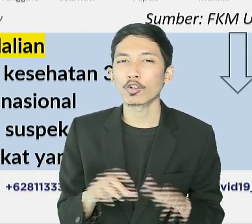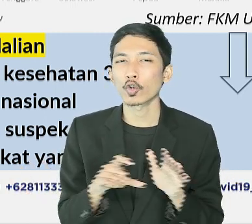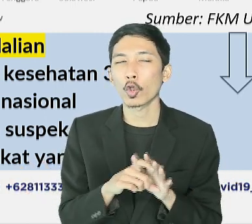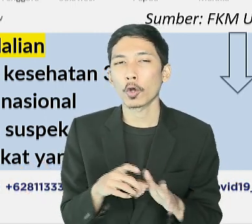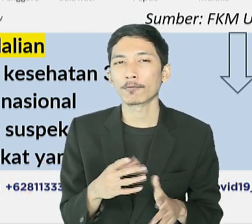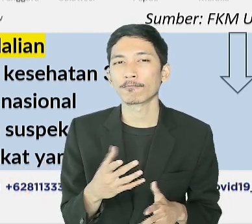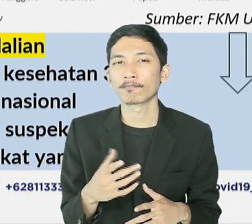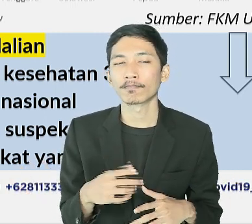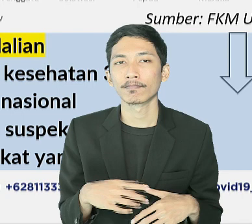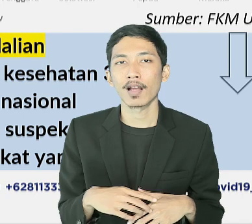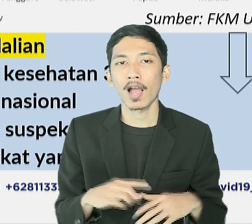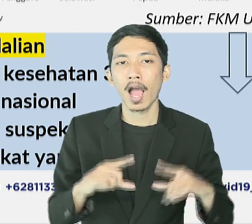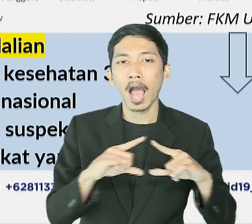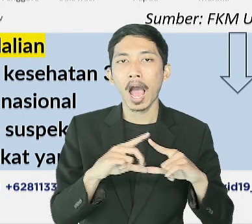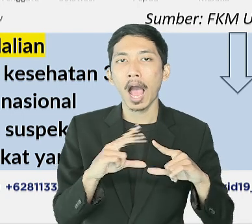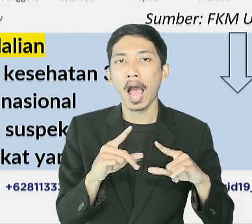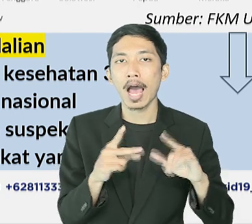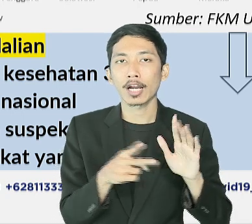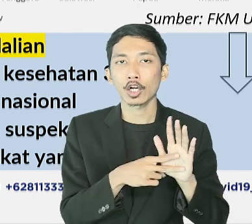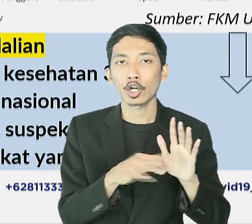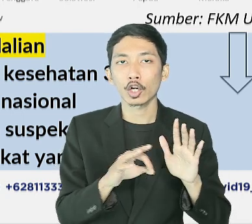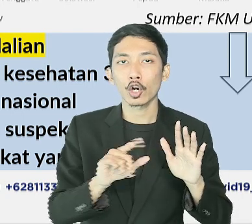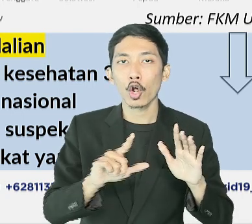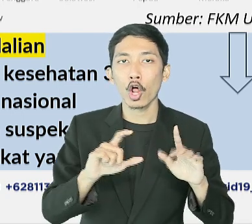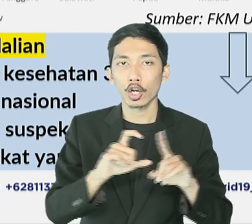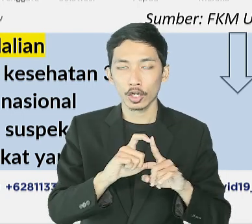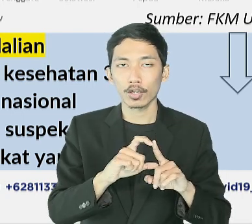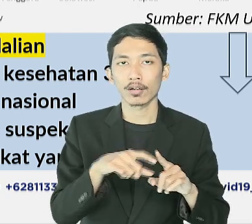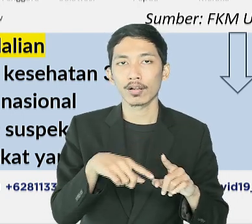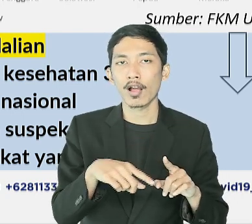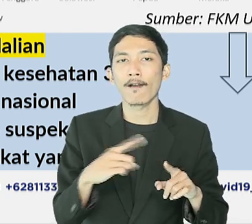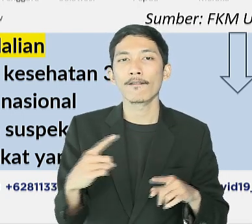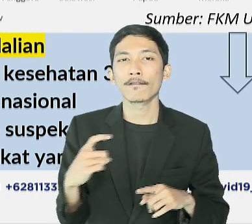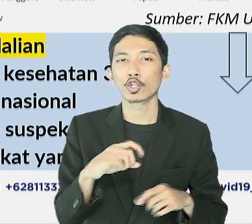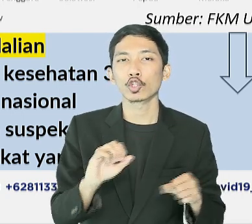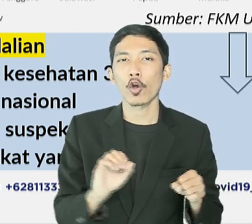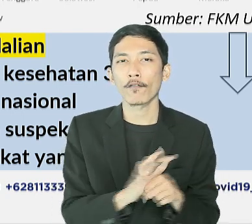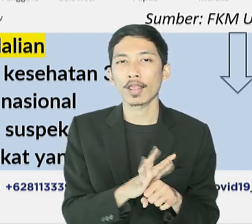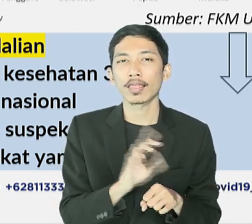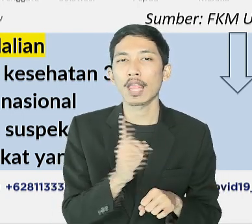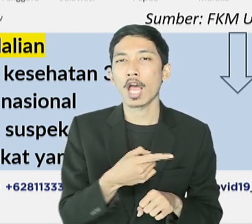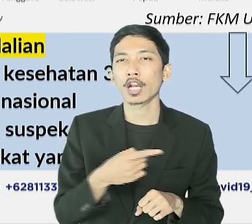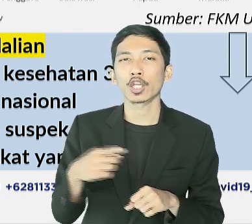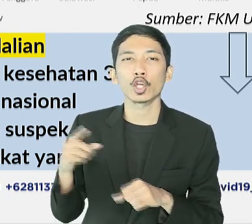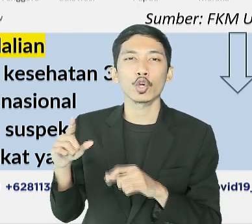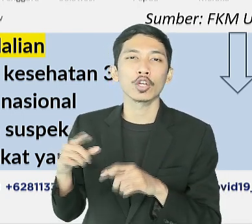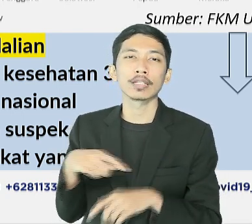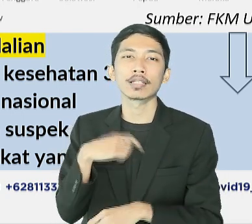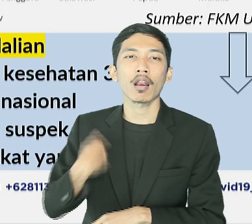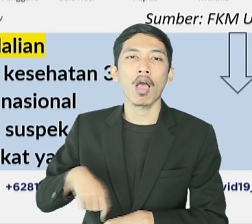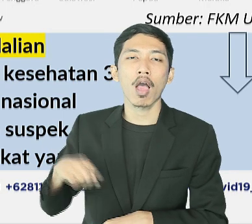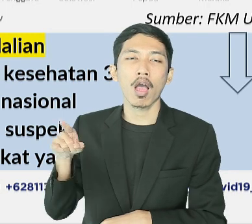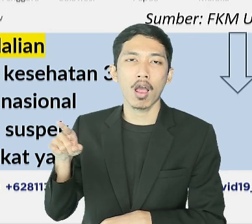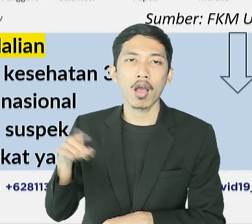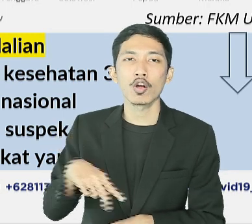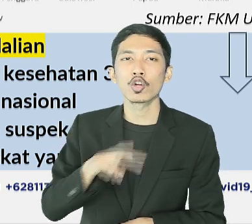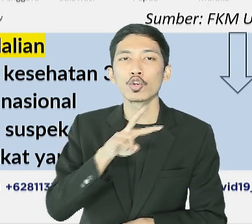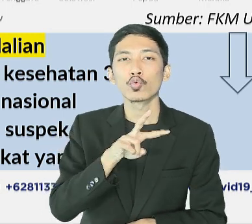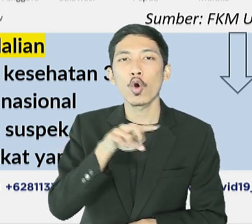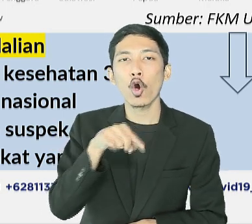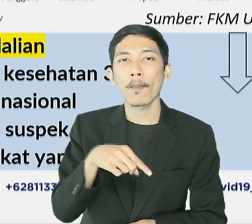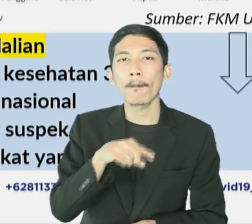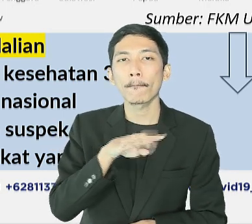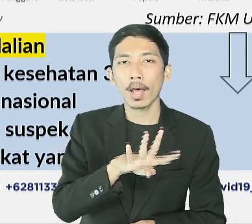Contohnya, R0 untuk virus COVID-19 varian original dari Wuhan, yaitu 2,4 sampai